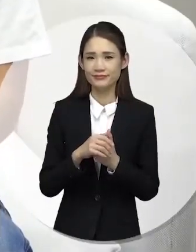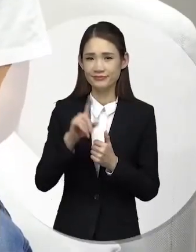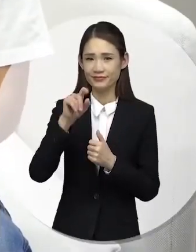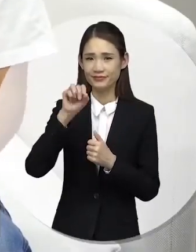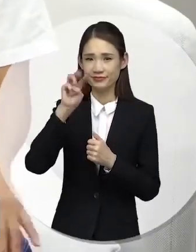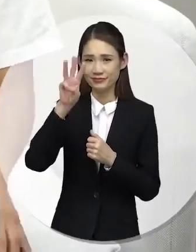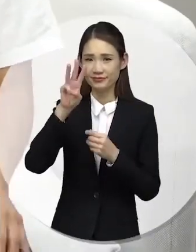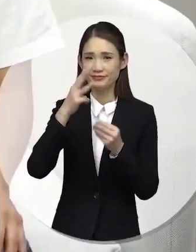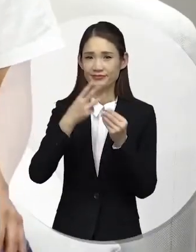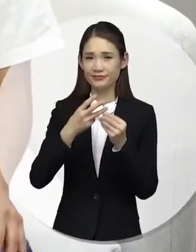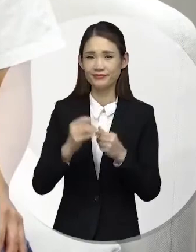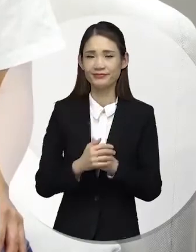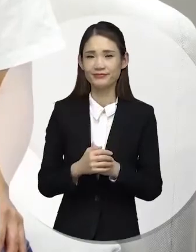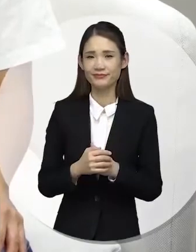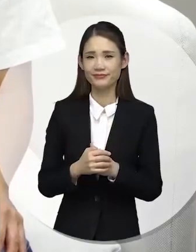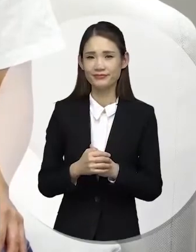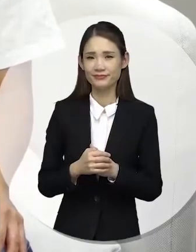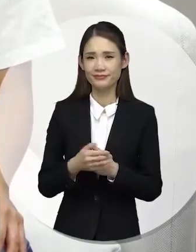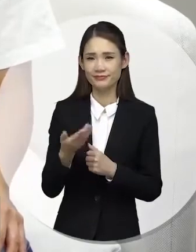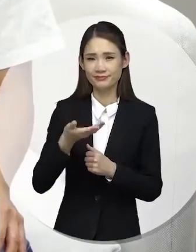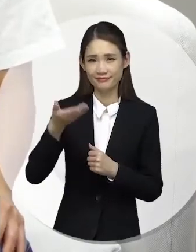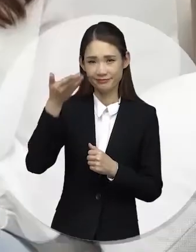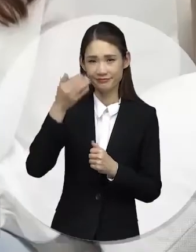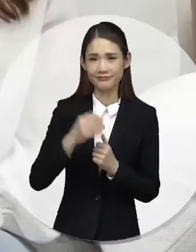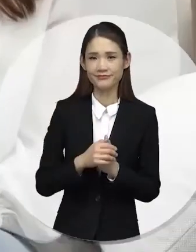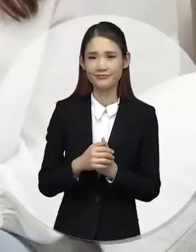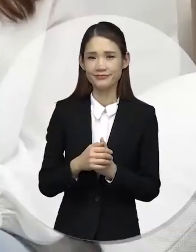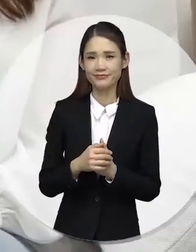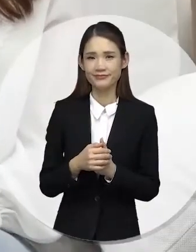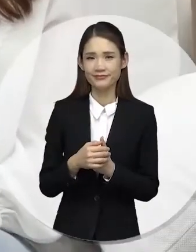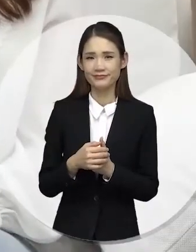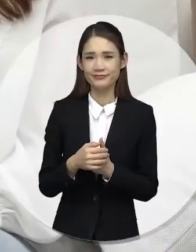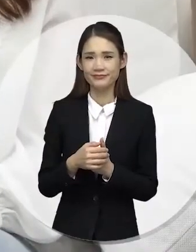그럼 13번째가 마음을 울렸다. 손 들어주세요.